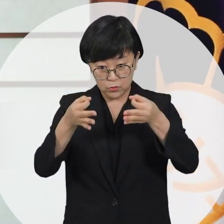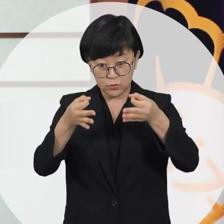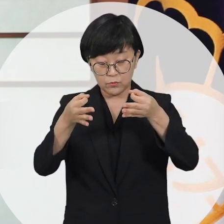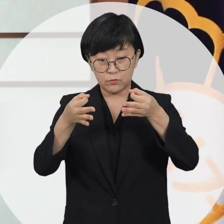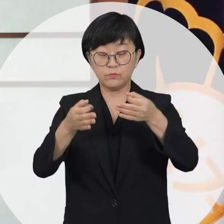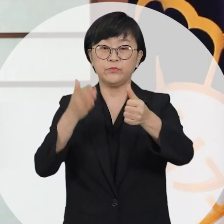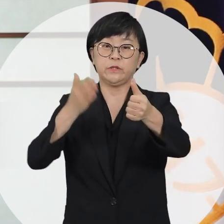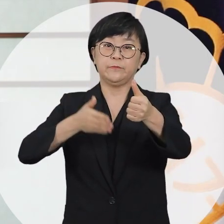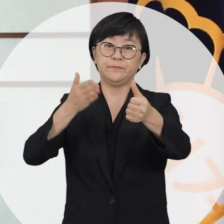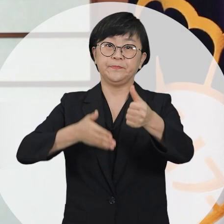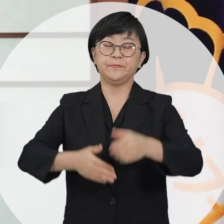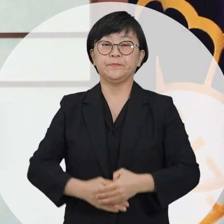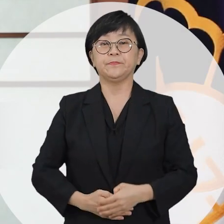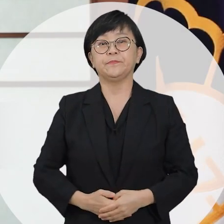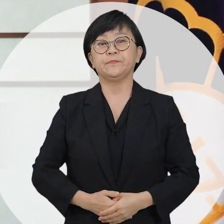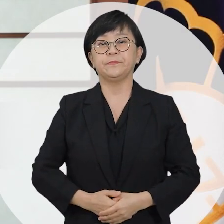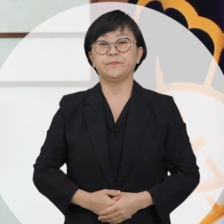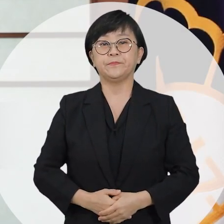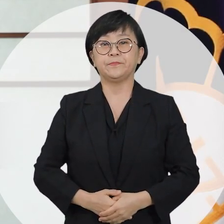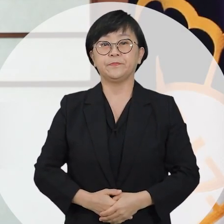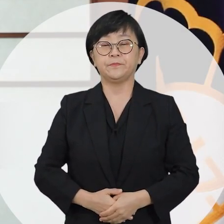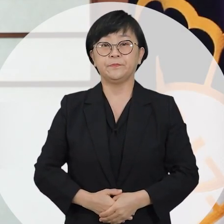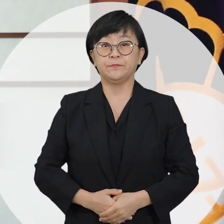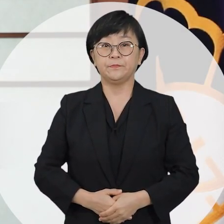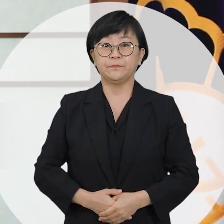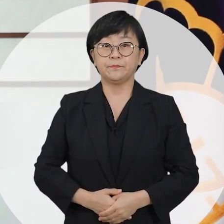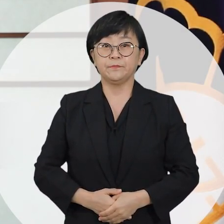주시기를 부탁드립니다.